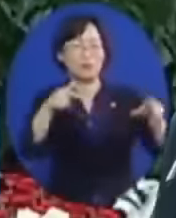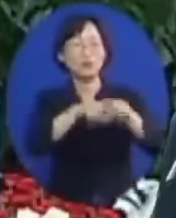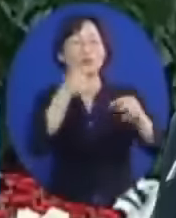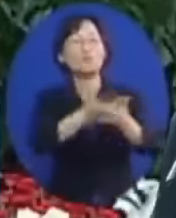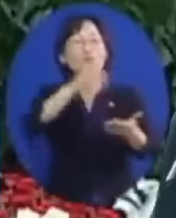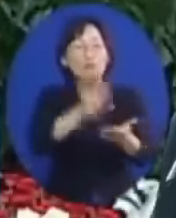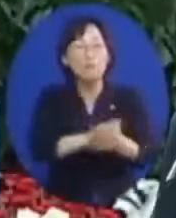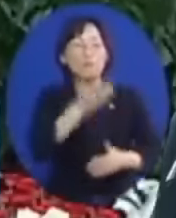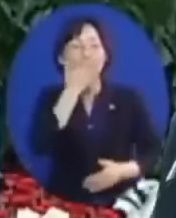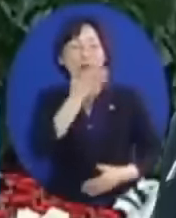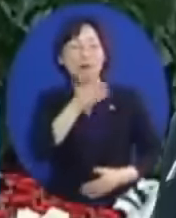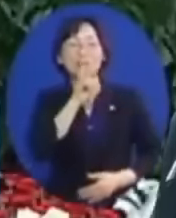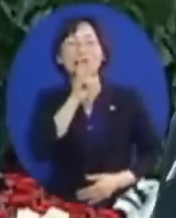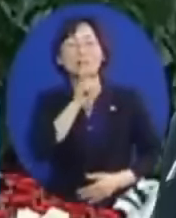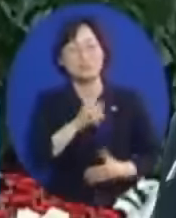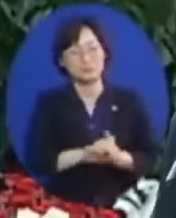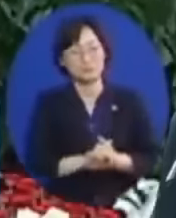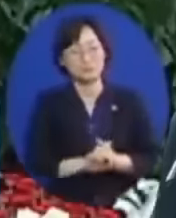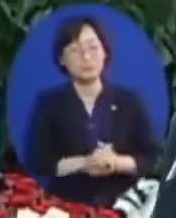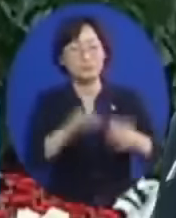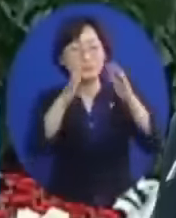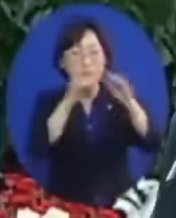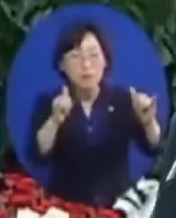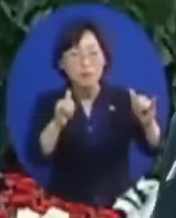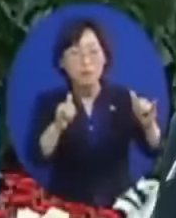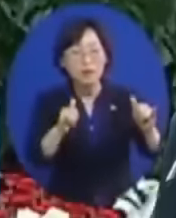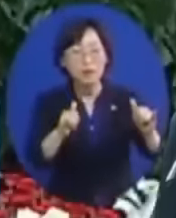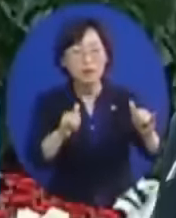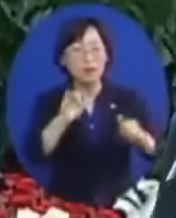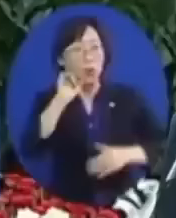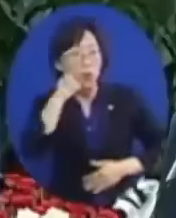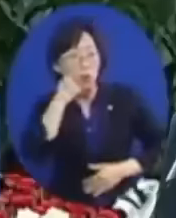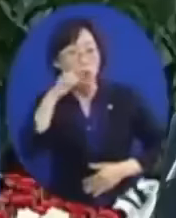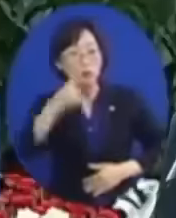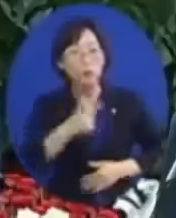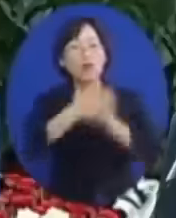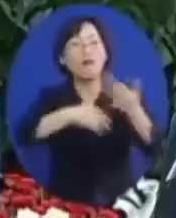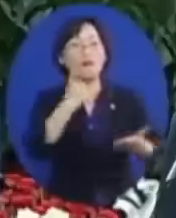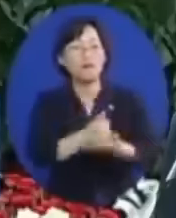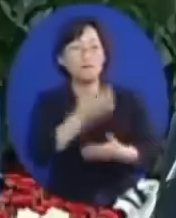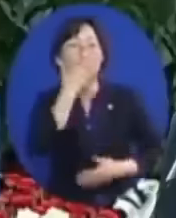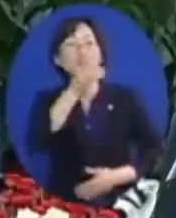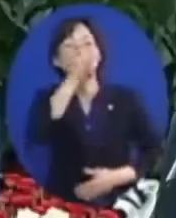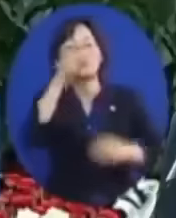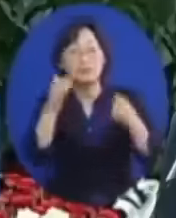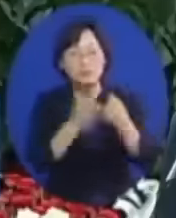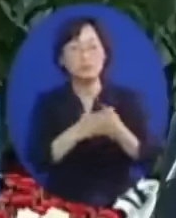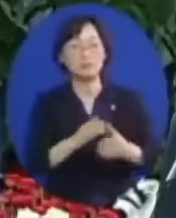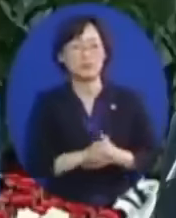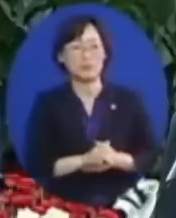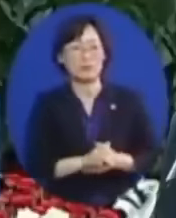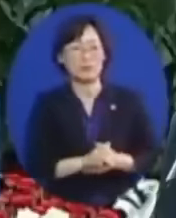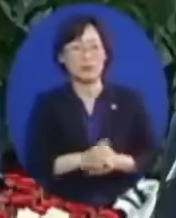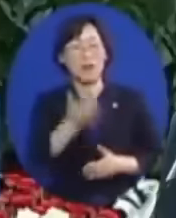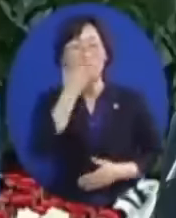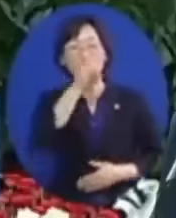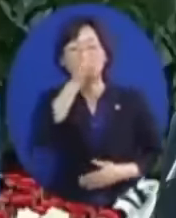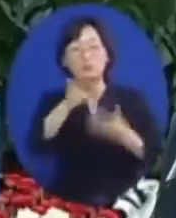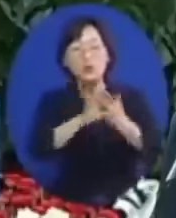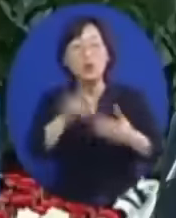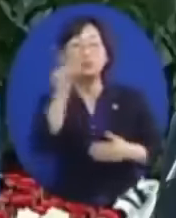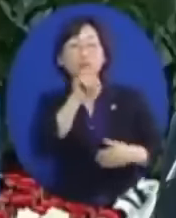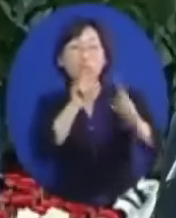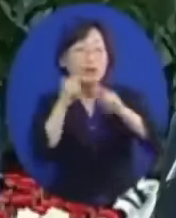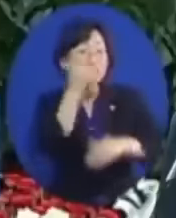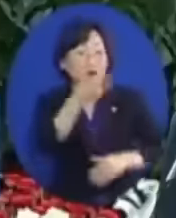할 수 있다고 그렇게 말한 것입니다. 인간에게는 불가능한 것이라도 하나님은 할 수가 있기 때문인 것입니다. 할 수 있거든 무슨